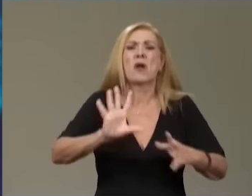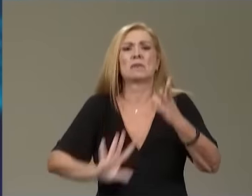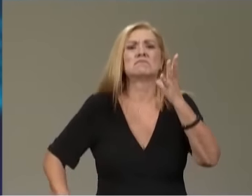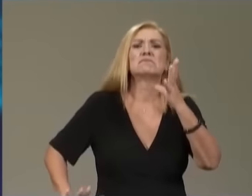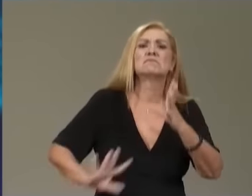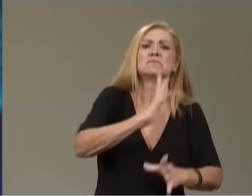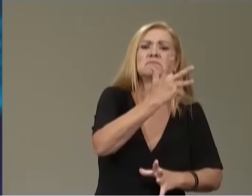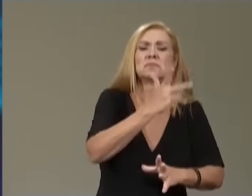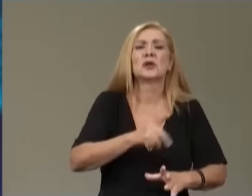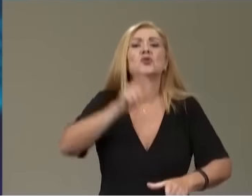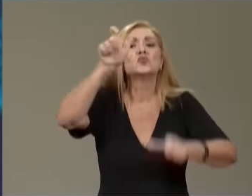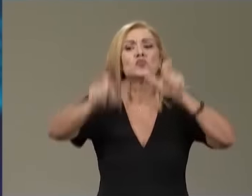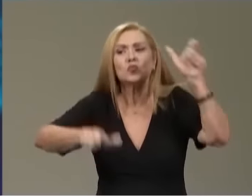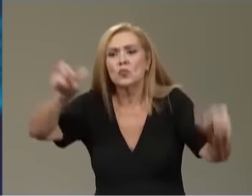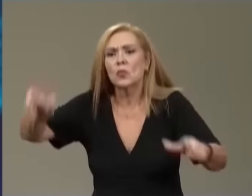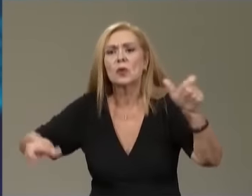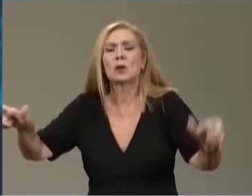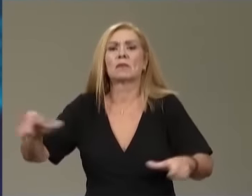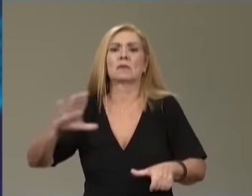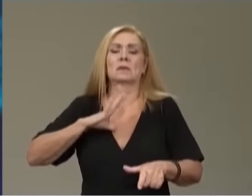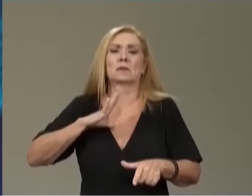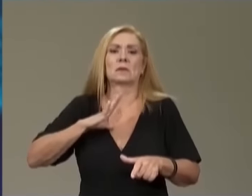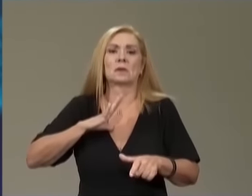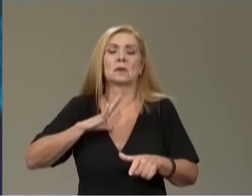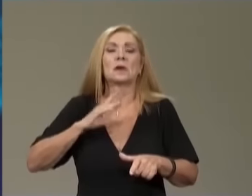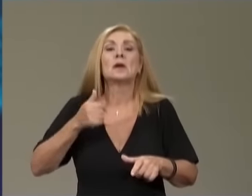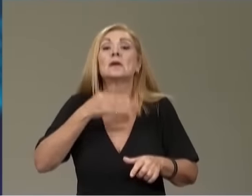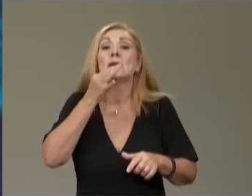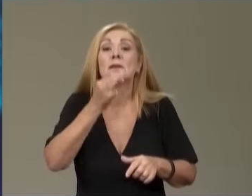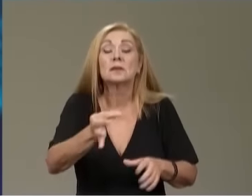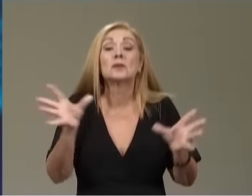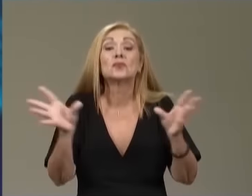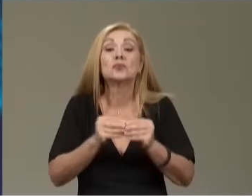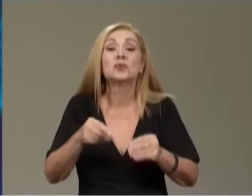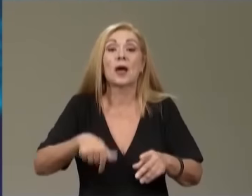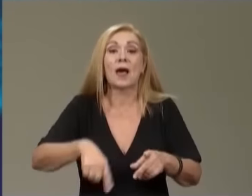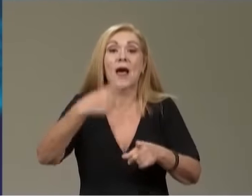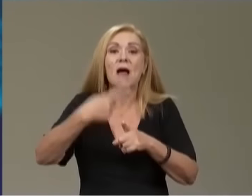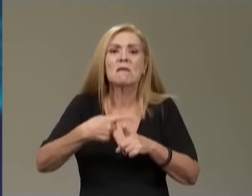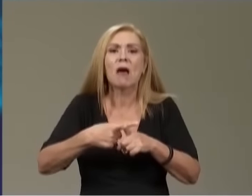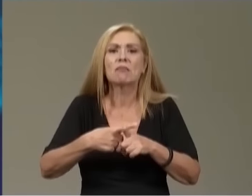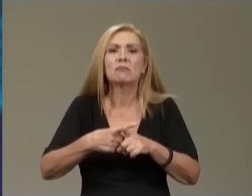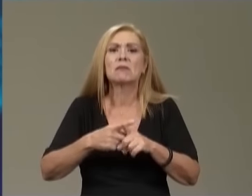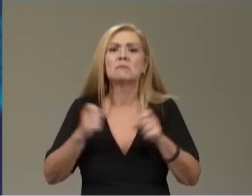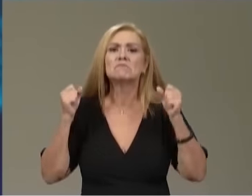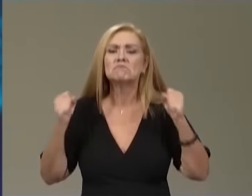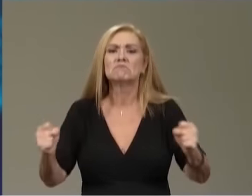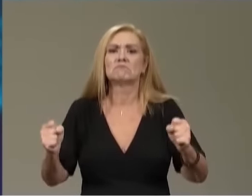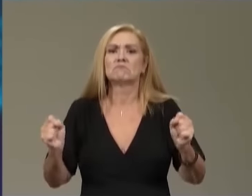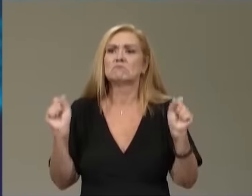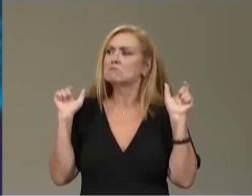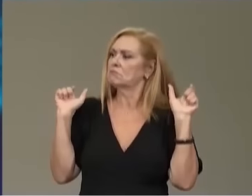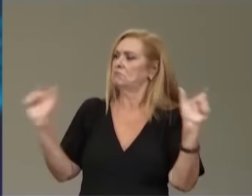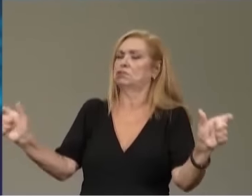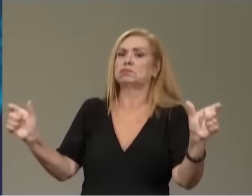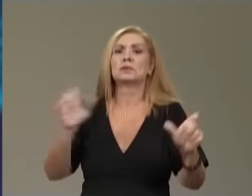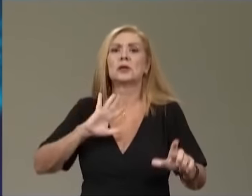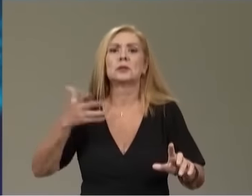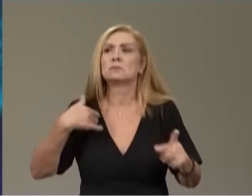κάθε πολίτη της. Μιλώ για μια πατρίδα οχυρωμένη απέναντι στους αντιπάλους